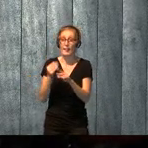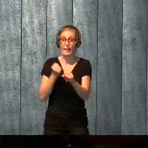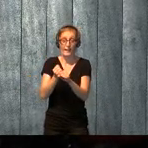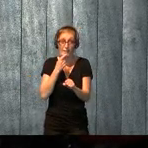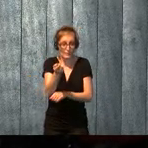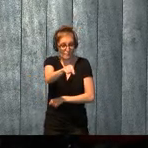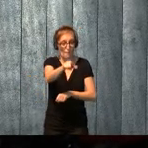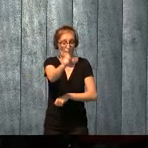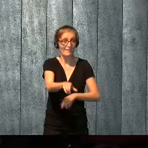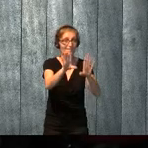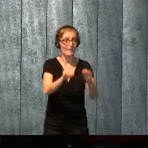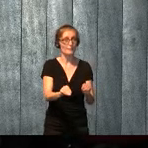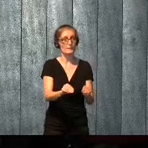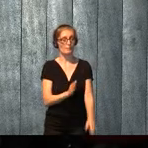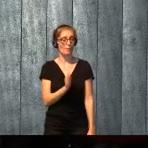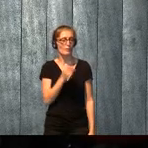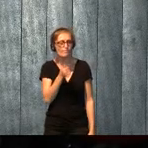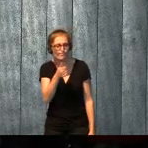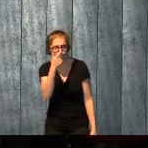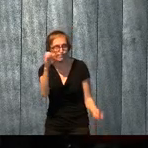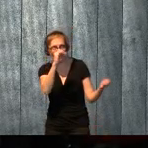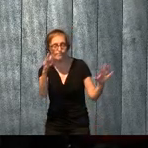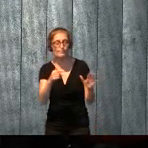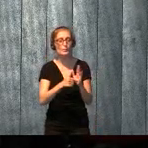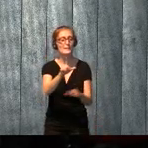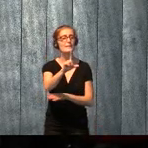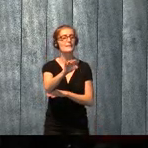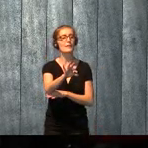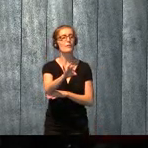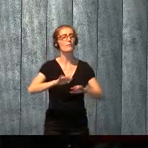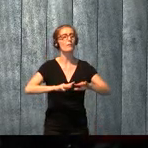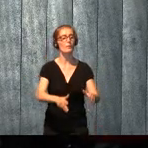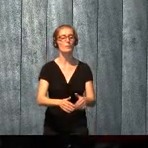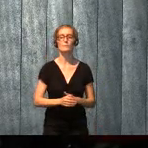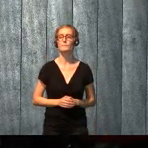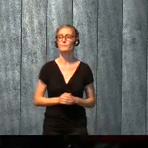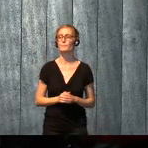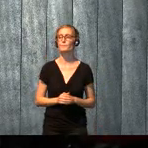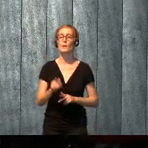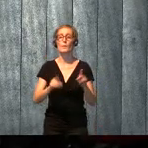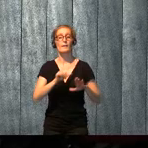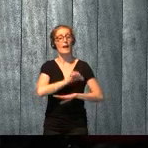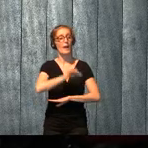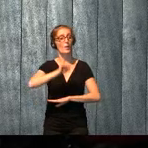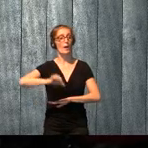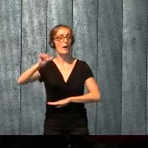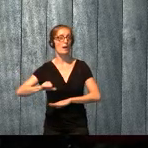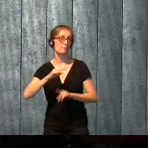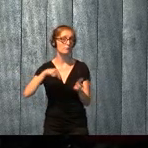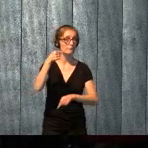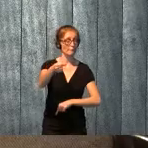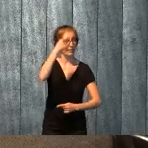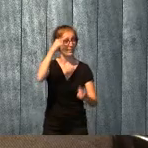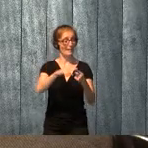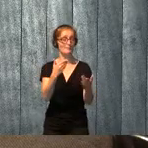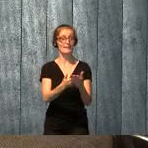pose cette question et apporte des éléments de réponse. Alors peut-être que sous une autre forme, le prochain Agora sera consacré à cette